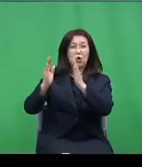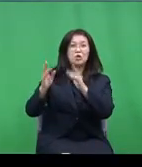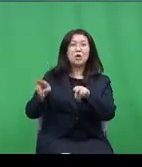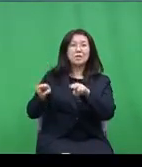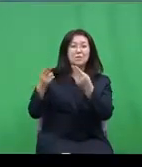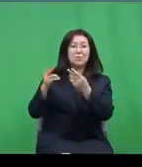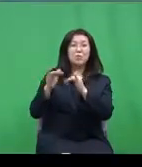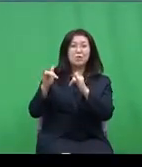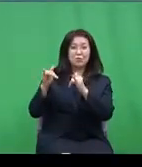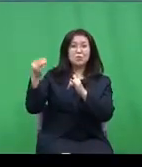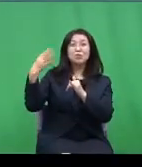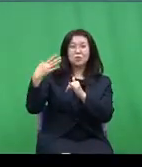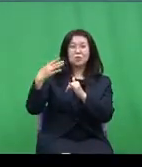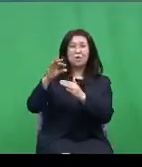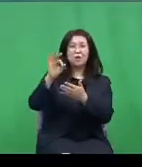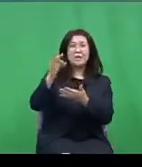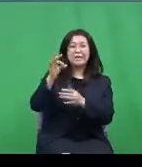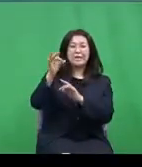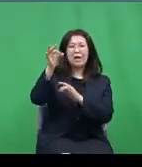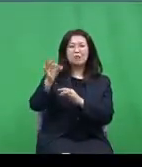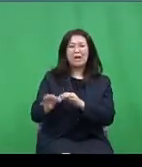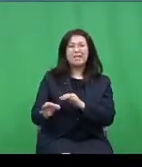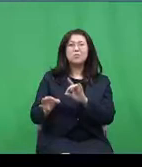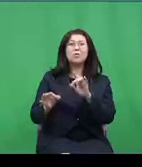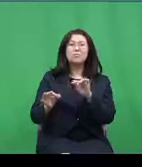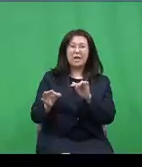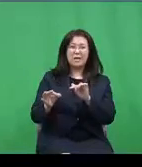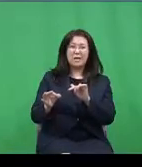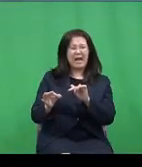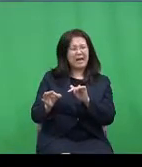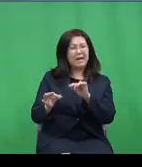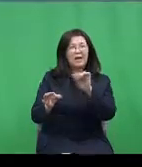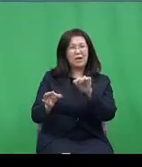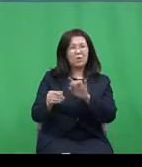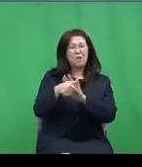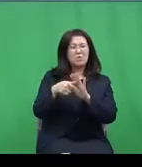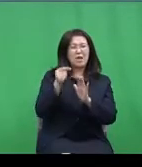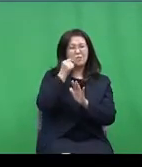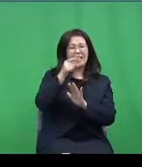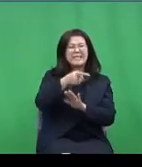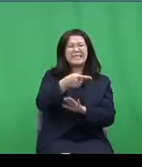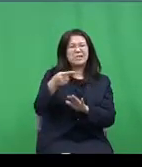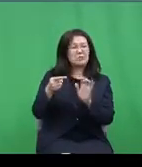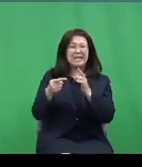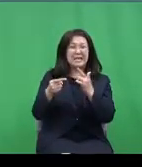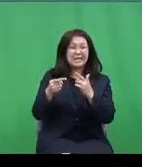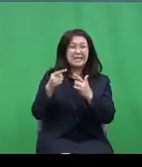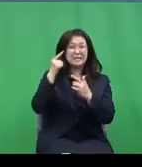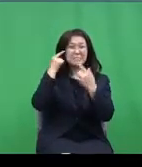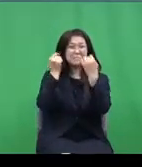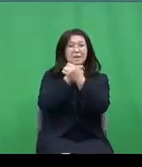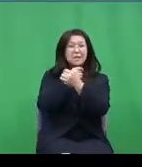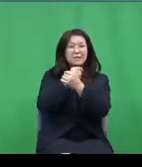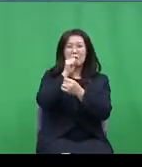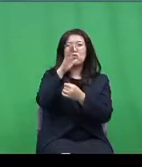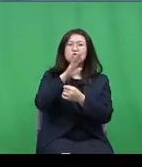ると、なまじ低い価格だとですね、なんかこれは一流のブランド米じゃないと思われて、かえって